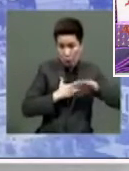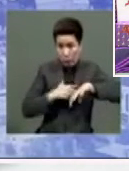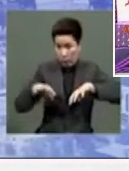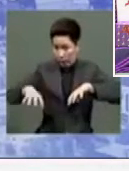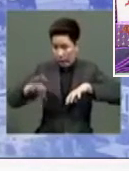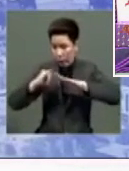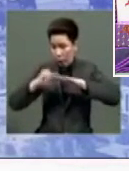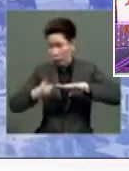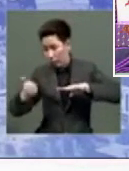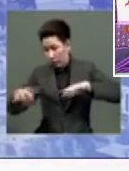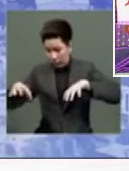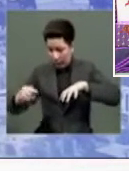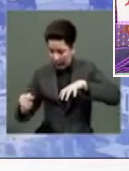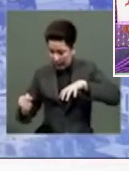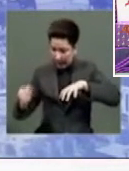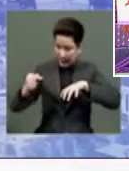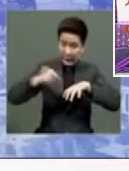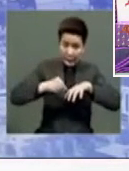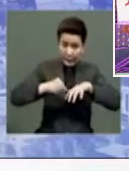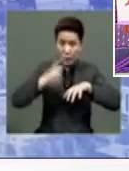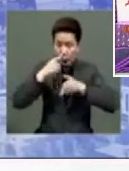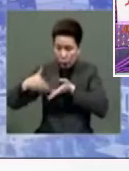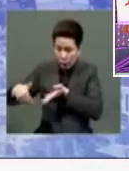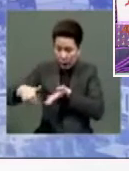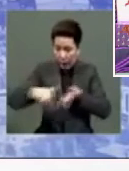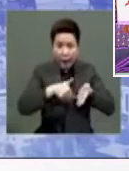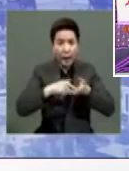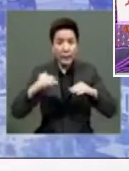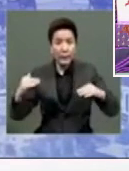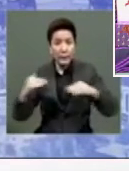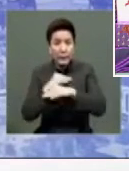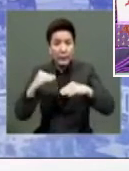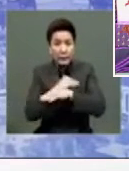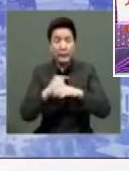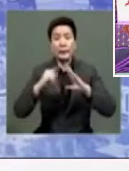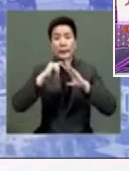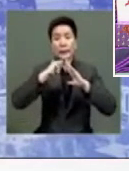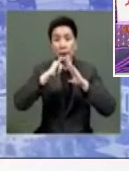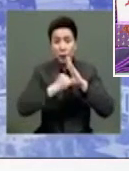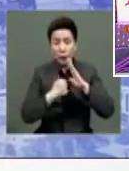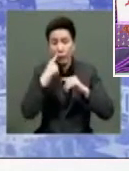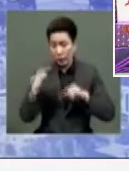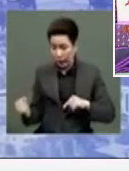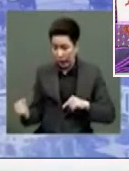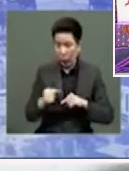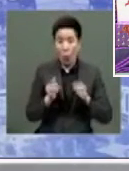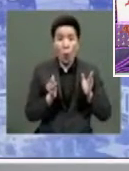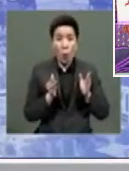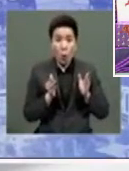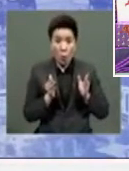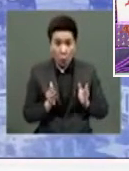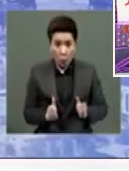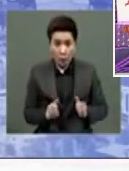ในการจัดการจำนวนผู้นั่งในร้านจะต้องมีการกำหนดนะคะและจัดสถานที่เป็นไปตามแนวปฏิบัติและมาตรการทำที่